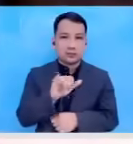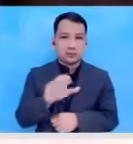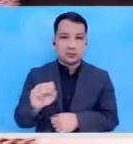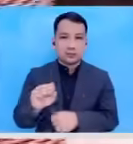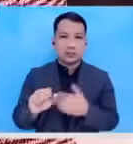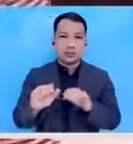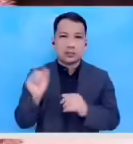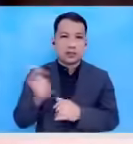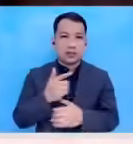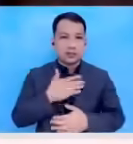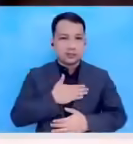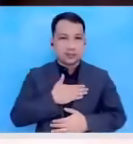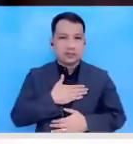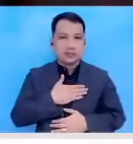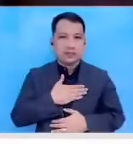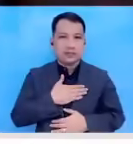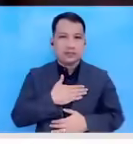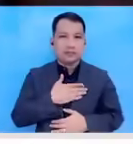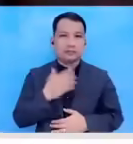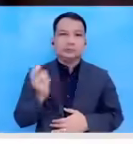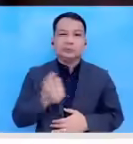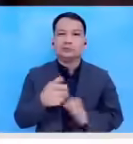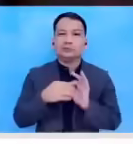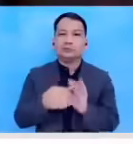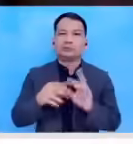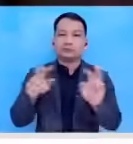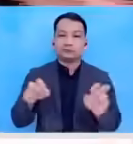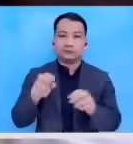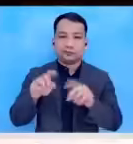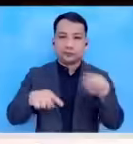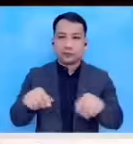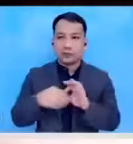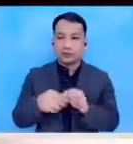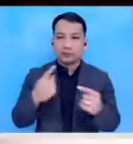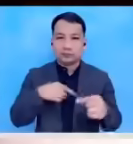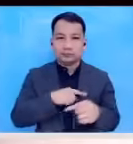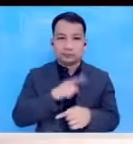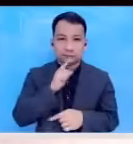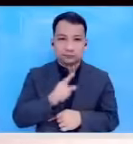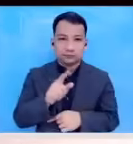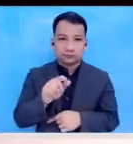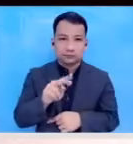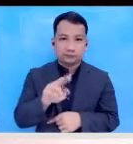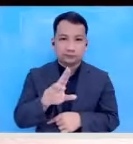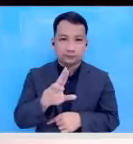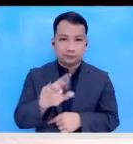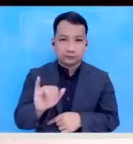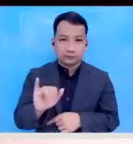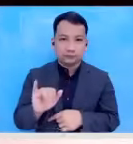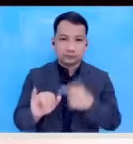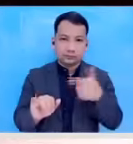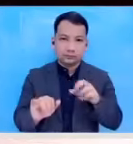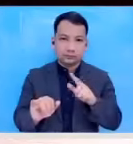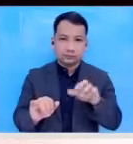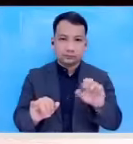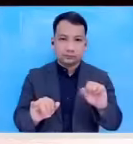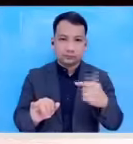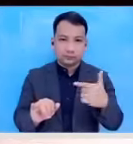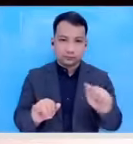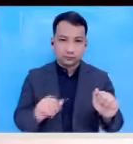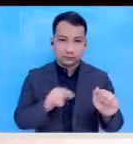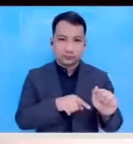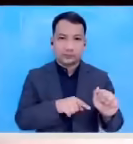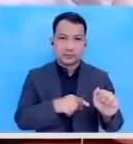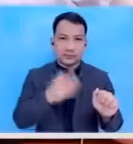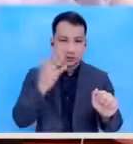Mga kapatid, the ultimate multimedia superstar, Tony Gonzaga. Wait, gusto ko lang